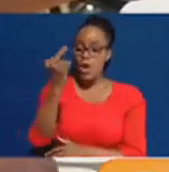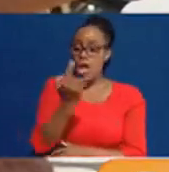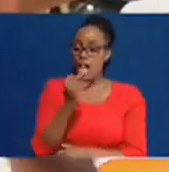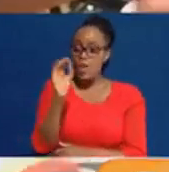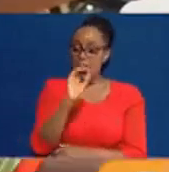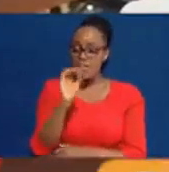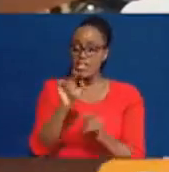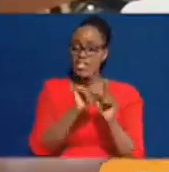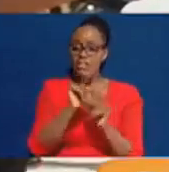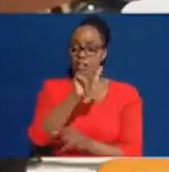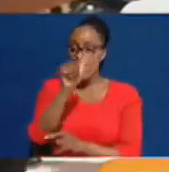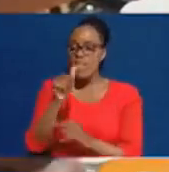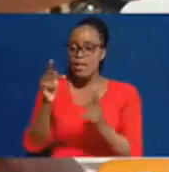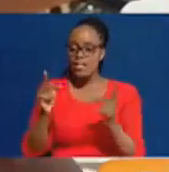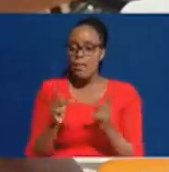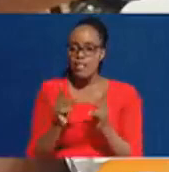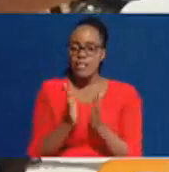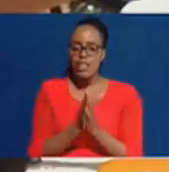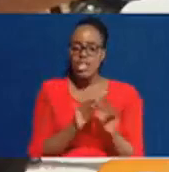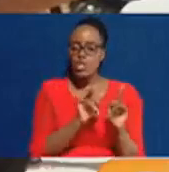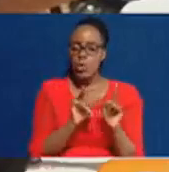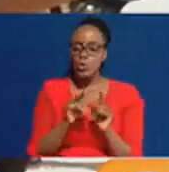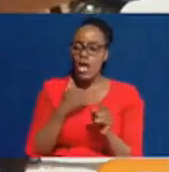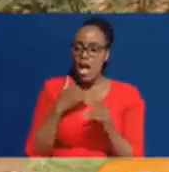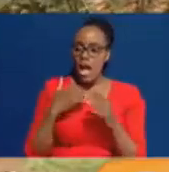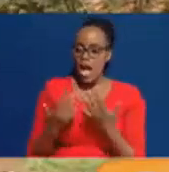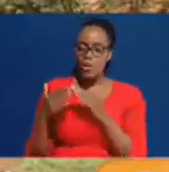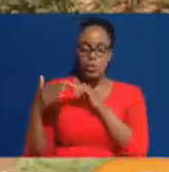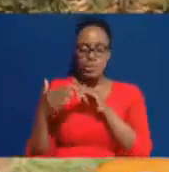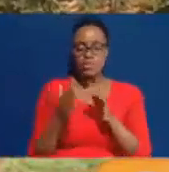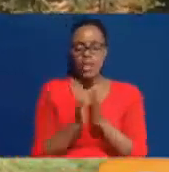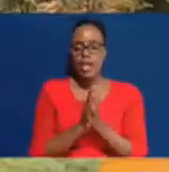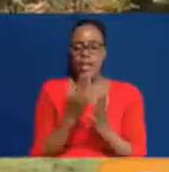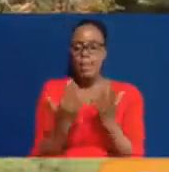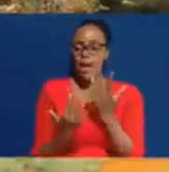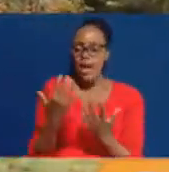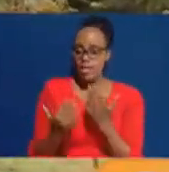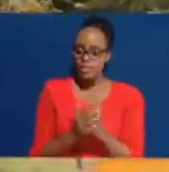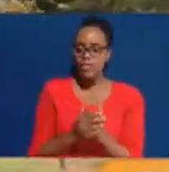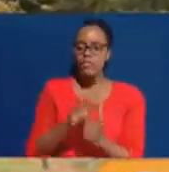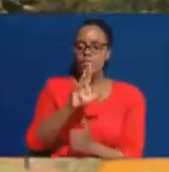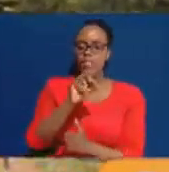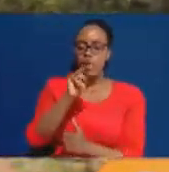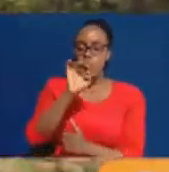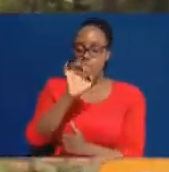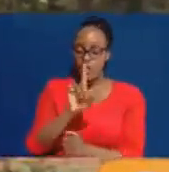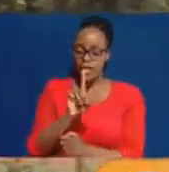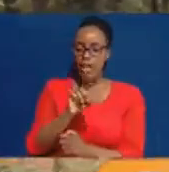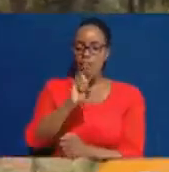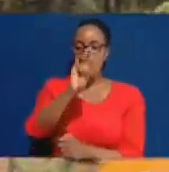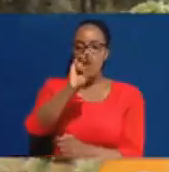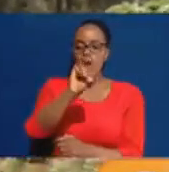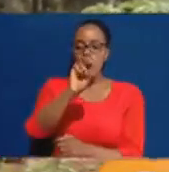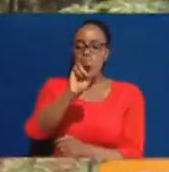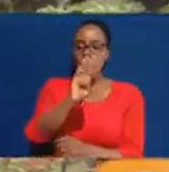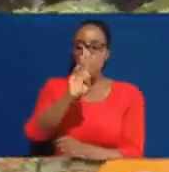hata kuna majirani eneo za hapa wanayangusha wakiichoma. Roland Gala from Tezo Mbuyuni area says he is